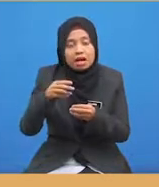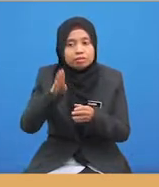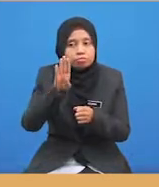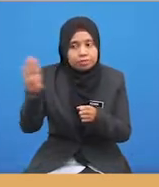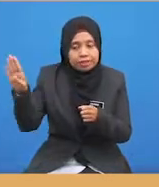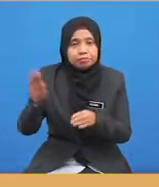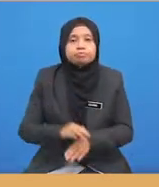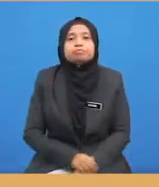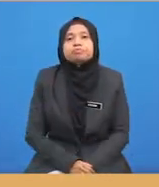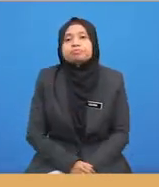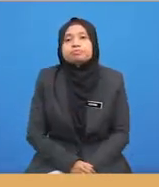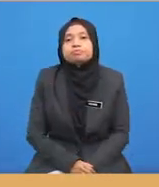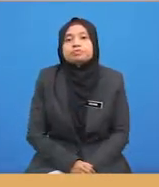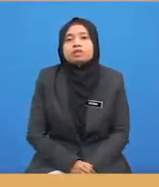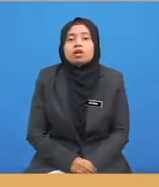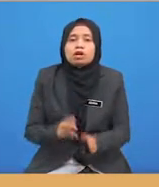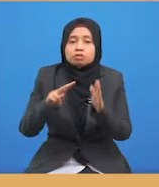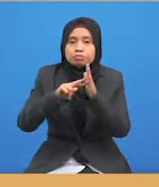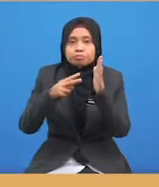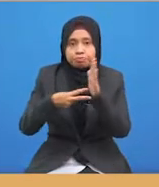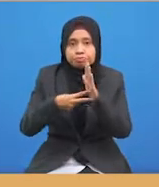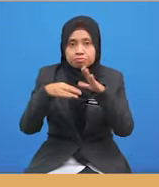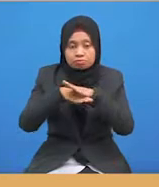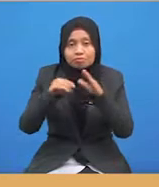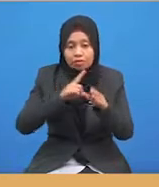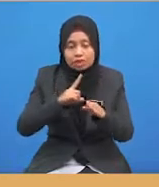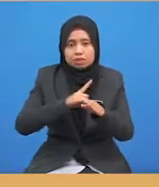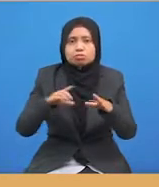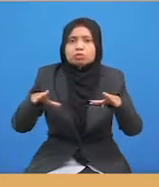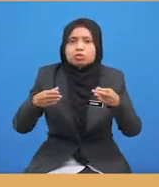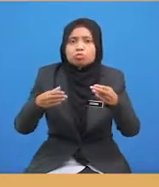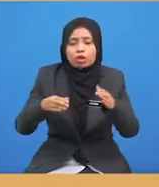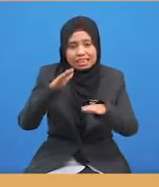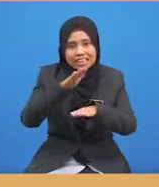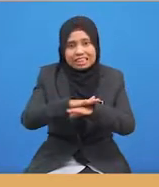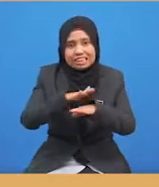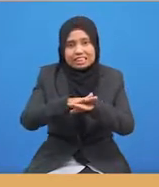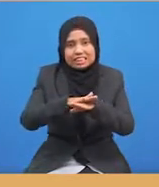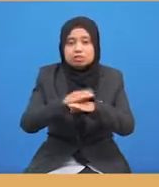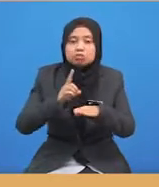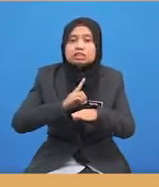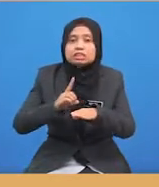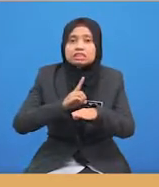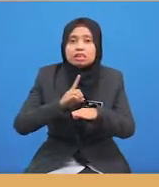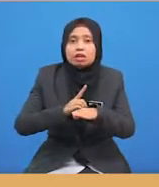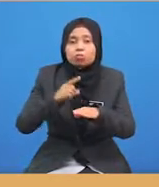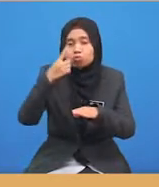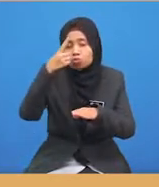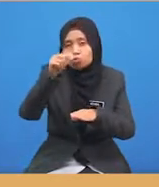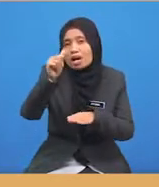Barat. Konsep tamadun dalam Islam dibina atas kerangka Islam sebagai